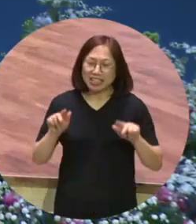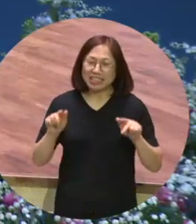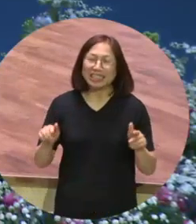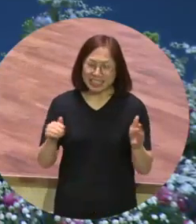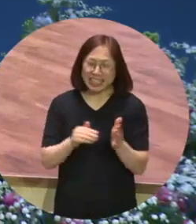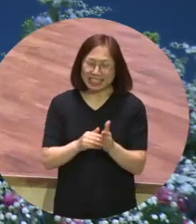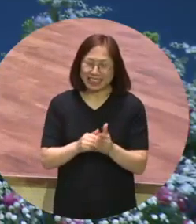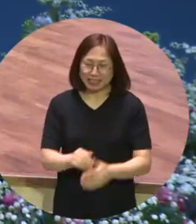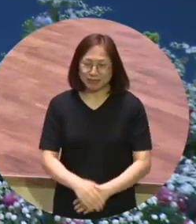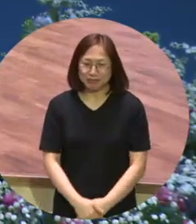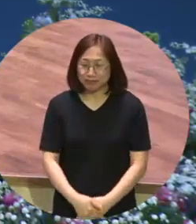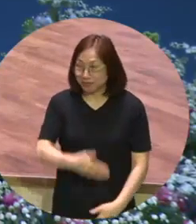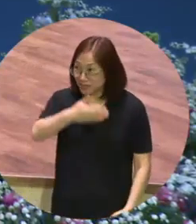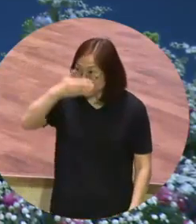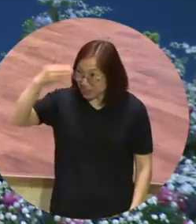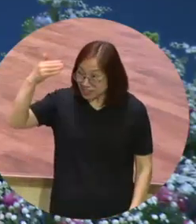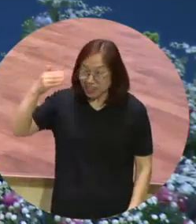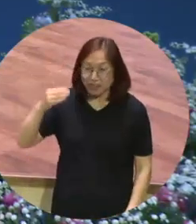어떻든 우리 청년들 오늘